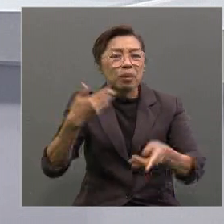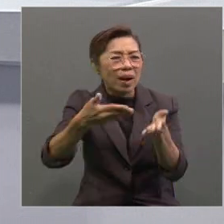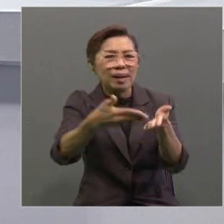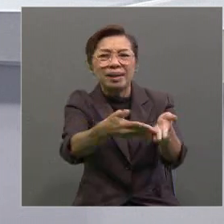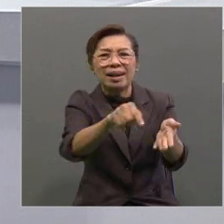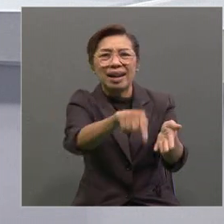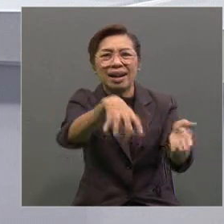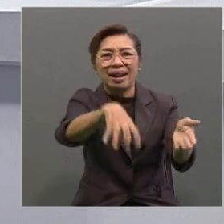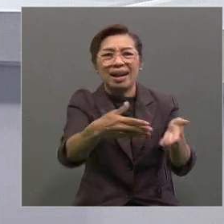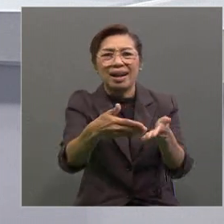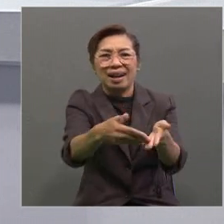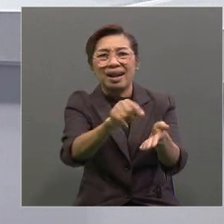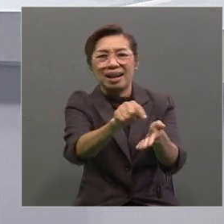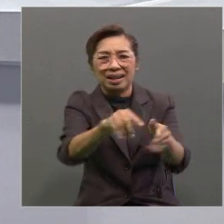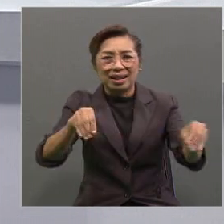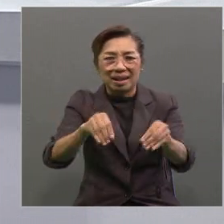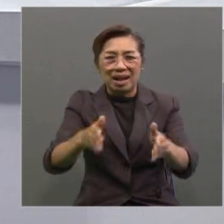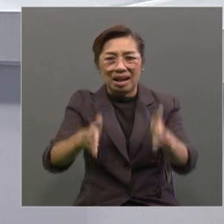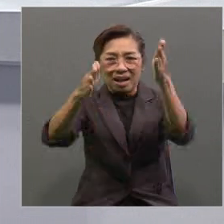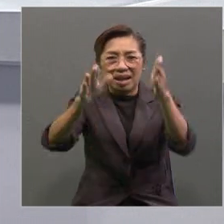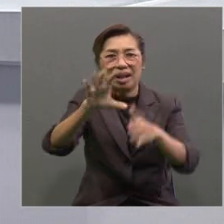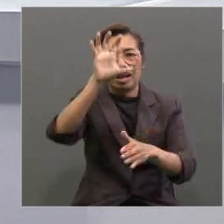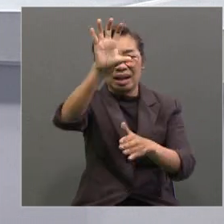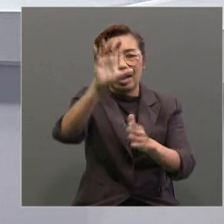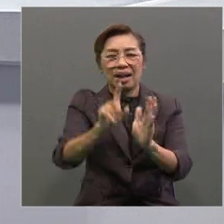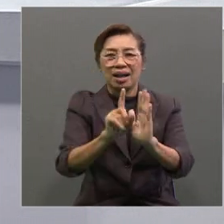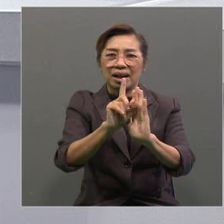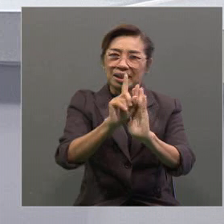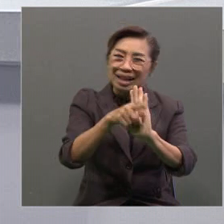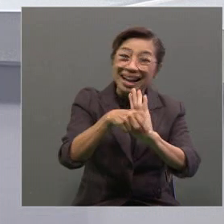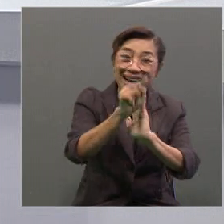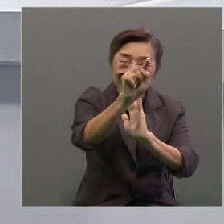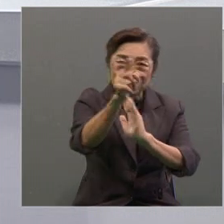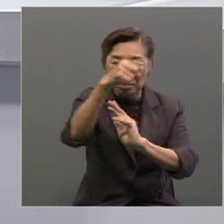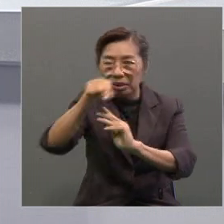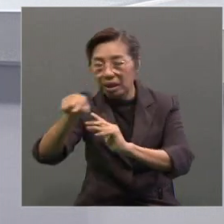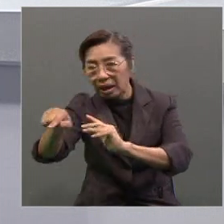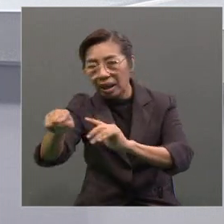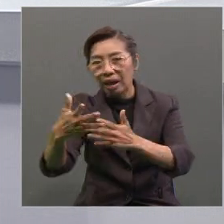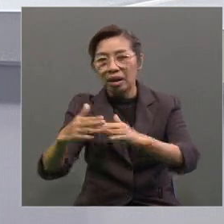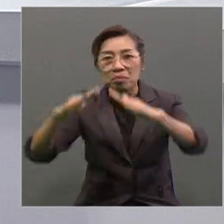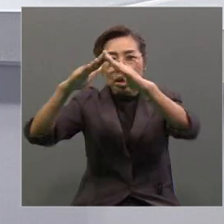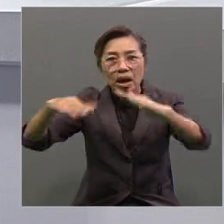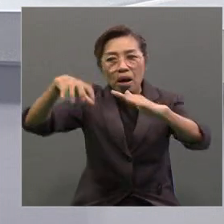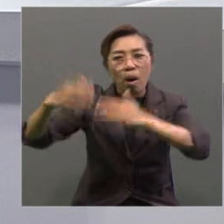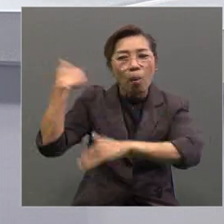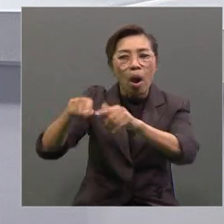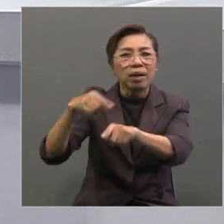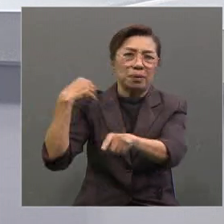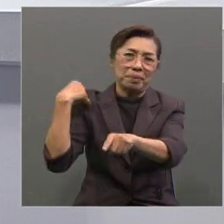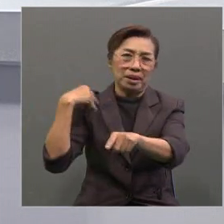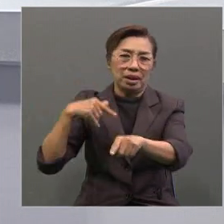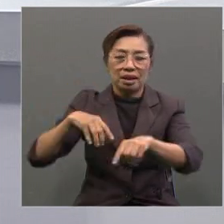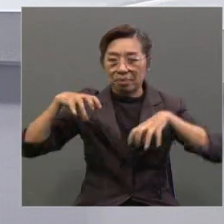จะลงไปตรงท่าน้ำนนท์ตรงนั้นแล้วก ็ เป็นจวนผู้ว่าเก่าเนา ะ เป็นสิ่งที่เป็นอาคารอนุรักษ์อยู่ณขณะนี้นะครับอ่ะ